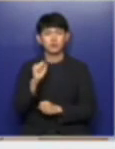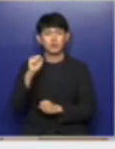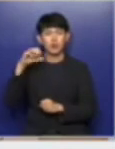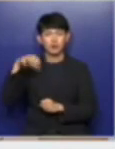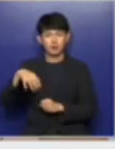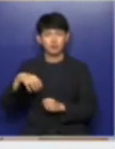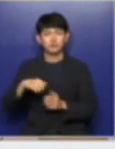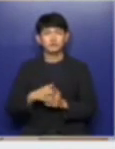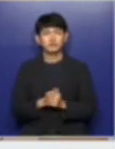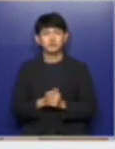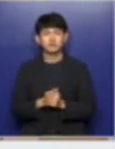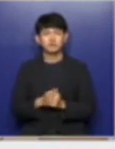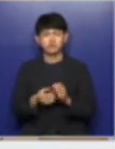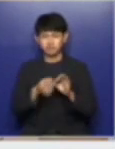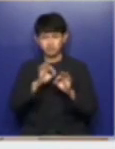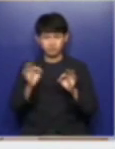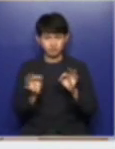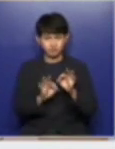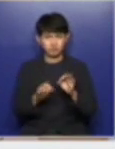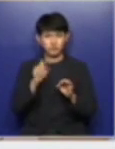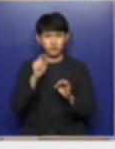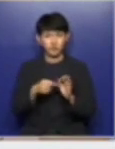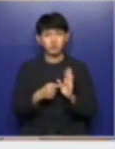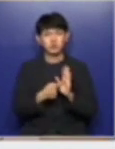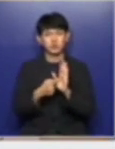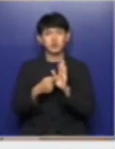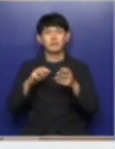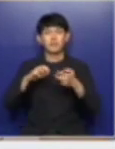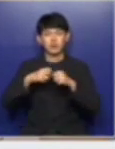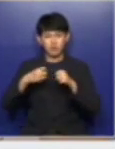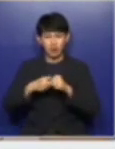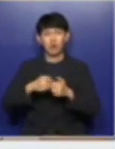ขาจะเขียนไว้นะครับทั้งนี้ต้องเสนอปัญหาและอุปสรร